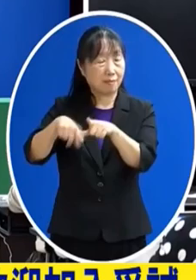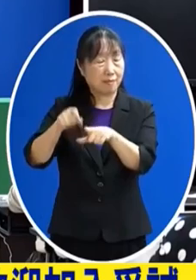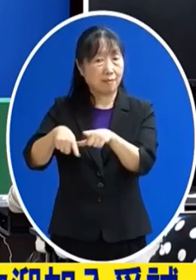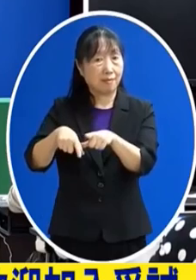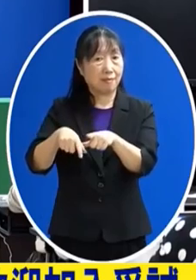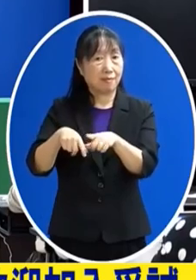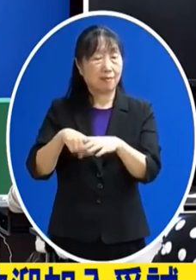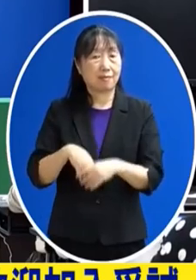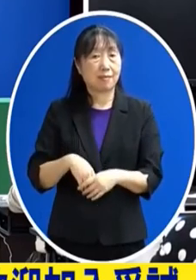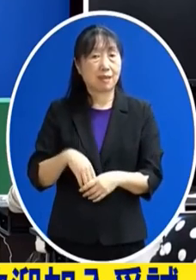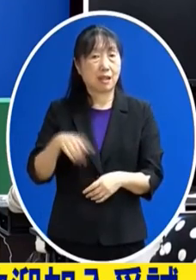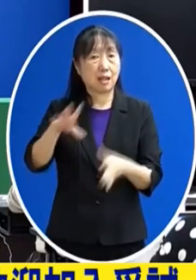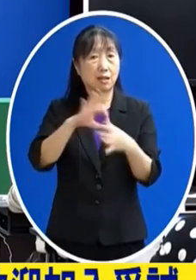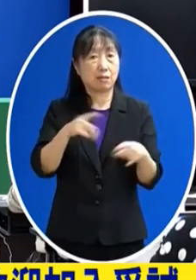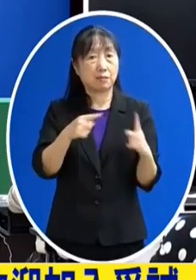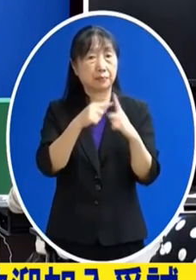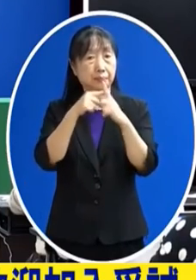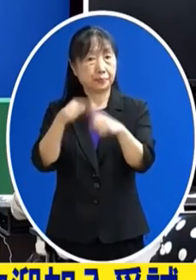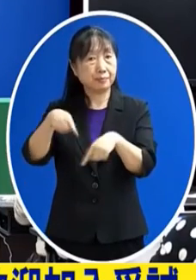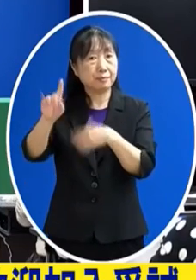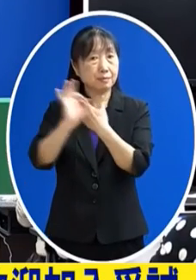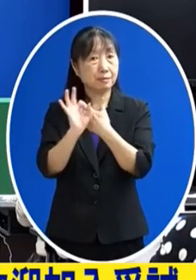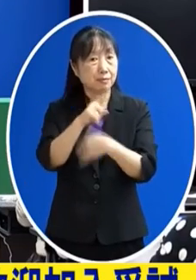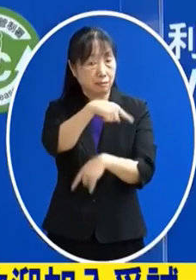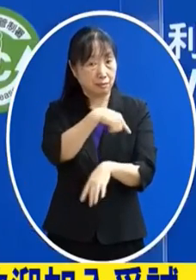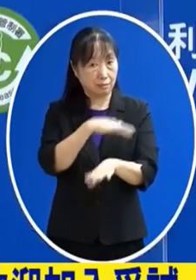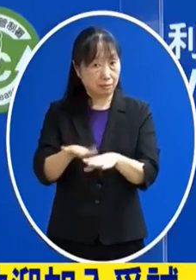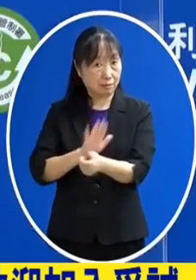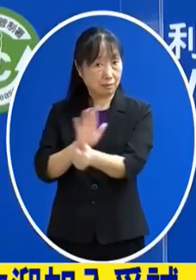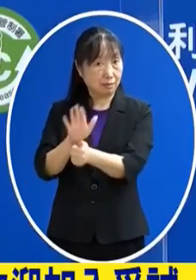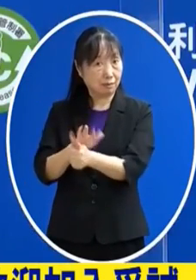他们收案者会不会提供协助？谢谢。